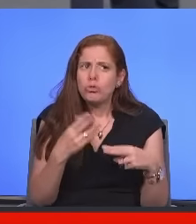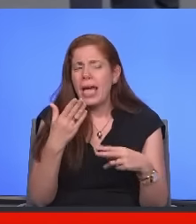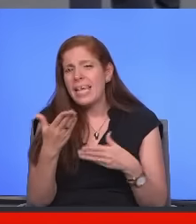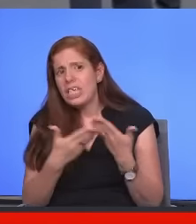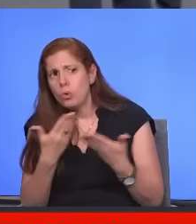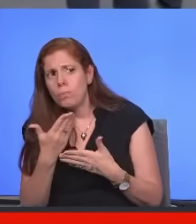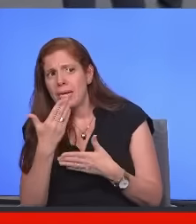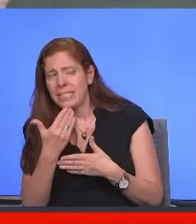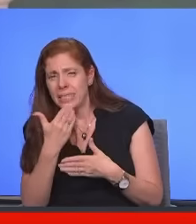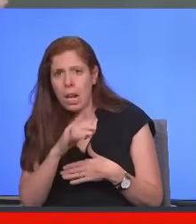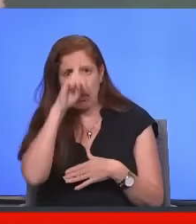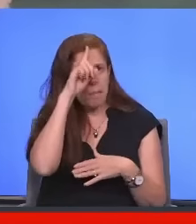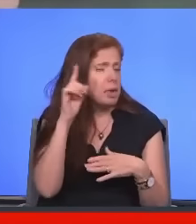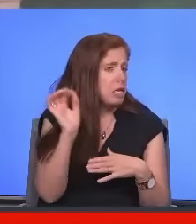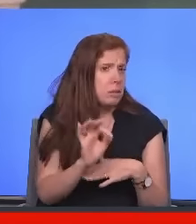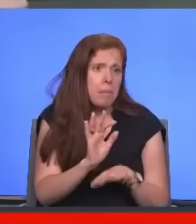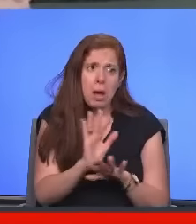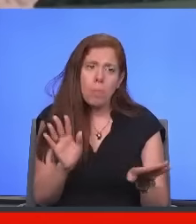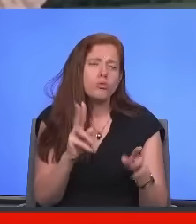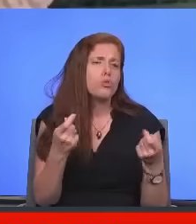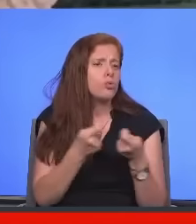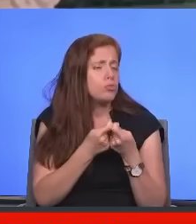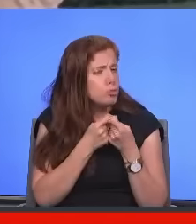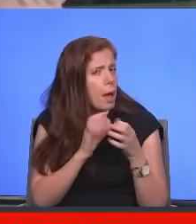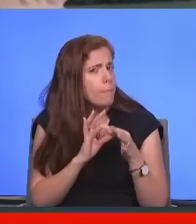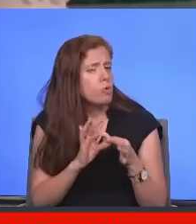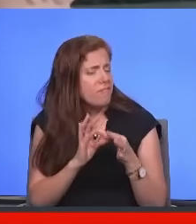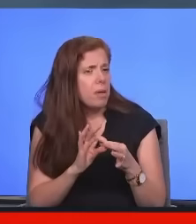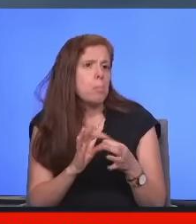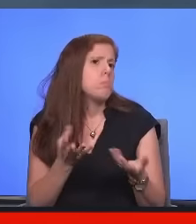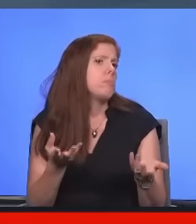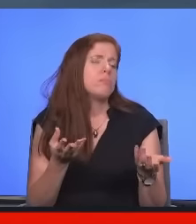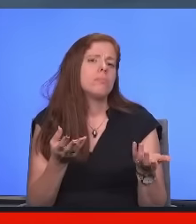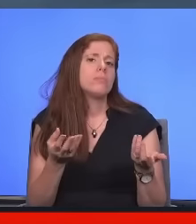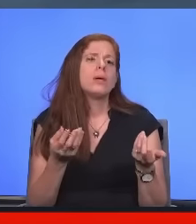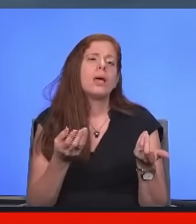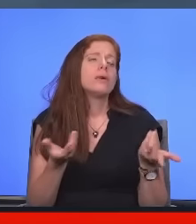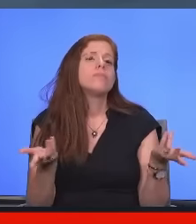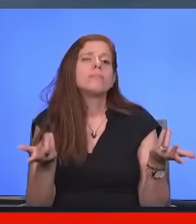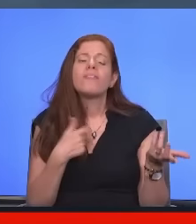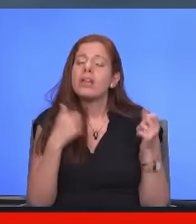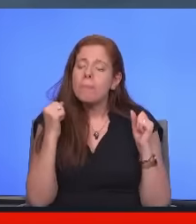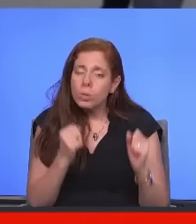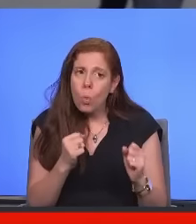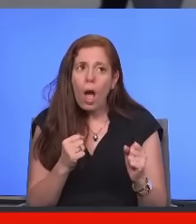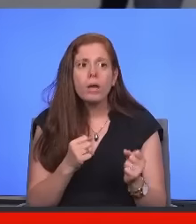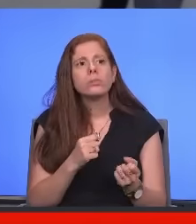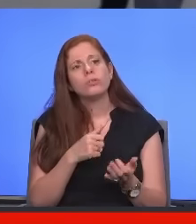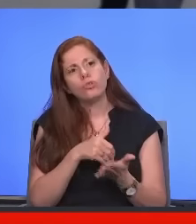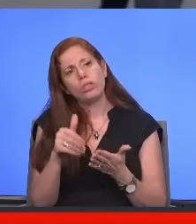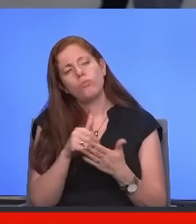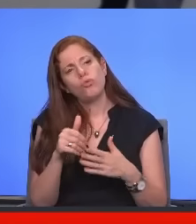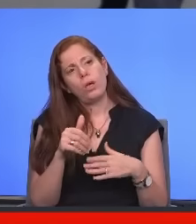in jeopardy. You know that we have very close ties on all levels, and I'm confident that we will continue to